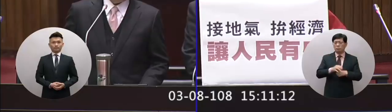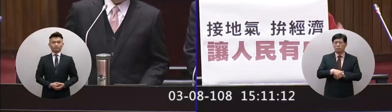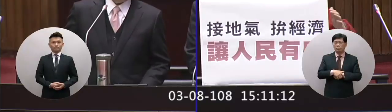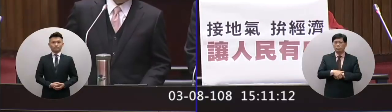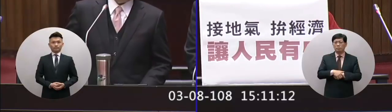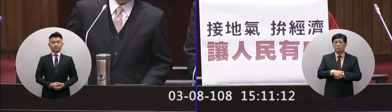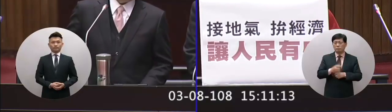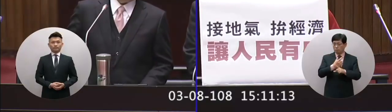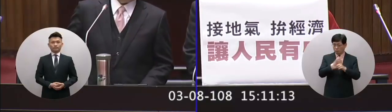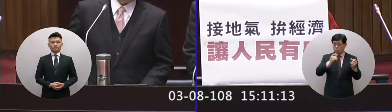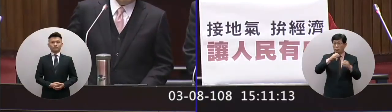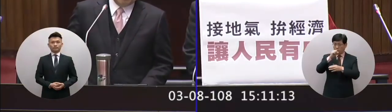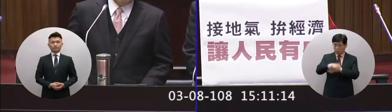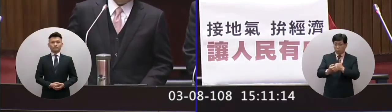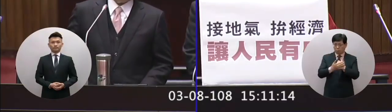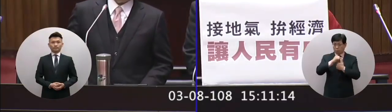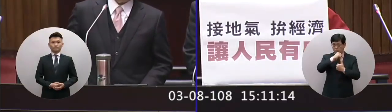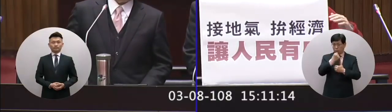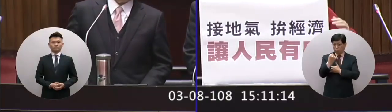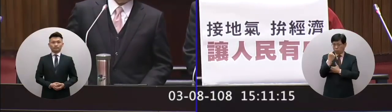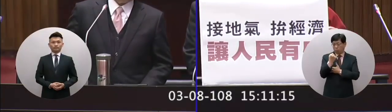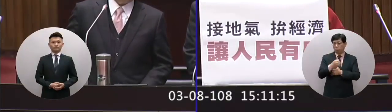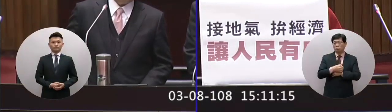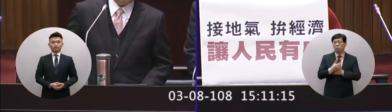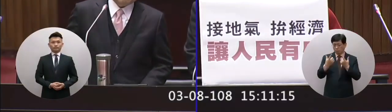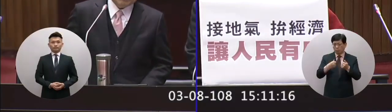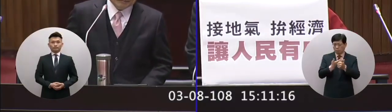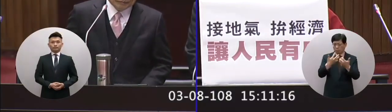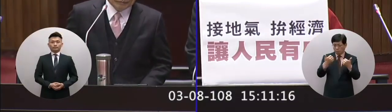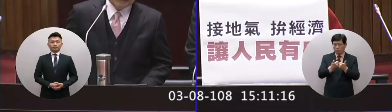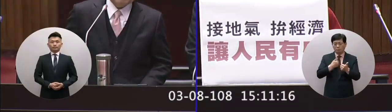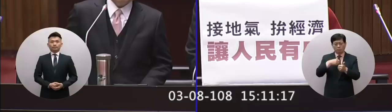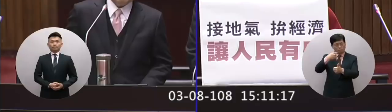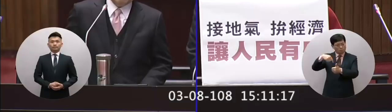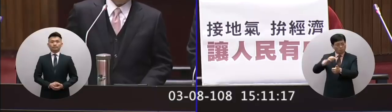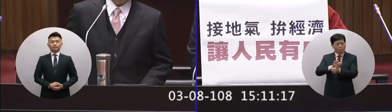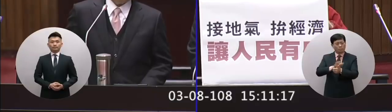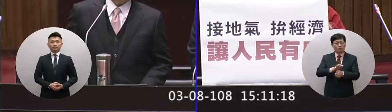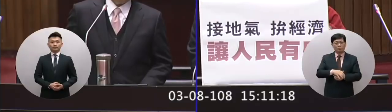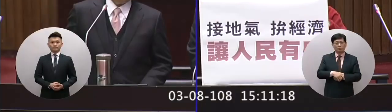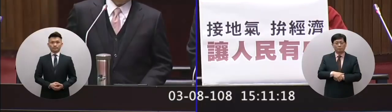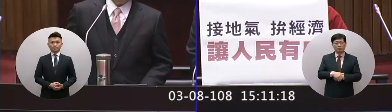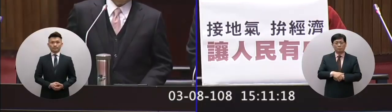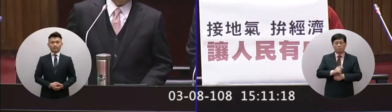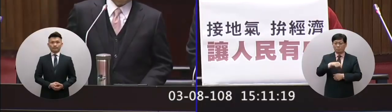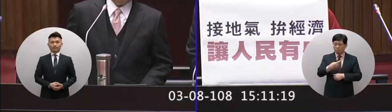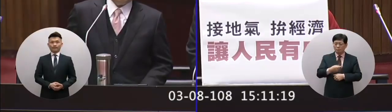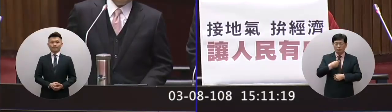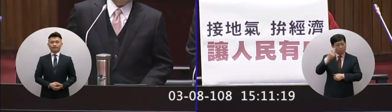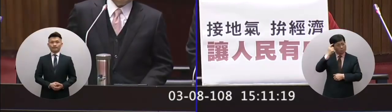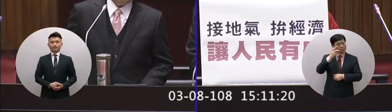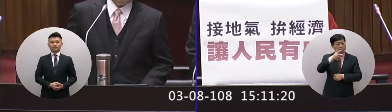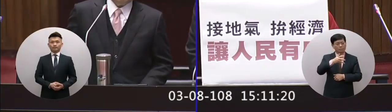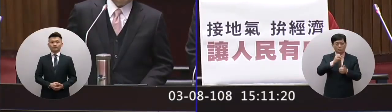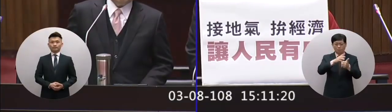宣示，大家拢是愿意要为台湾拼经济，所以我们给他们机会要辅导嘛，对不对？但是我接着又要讲